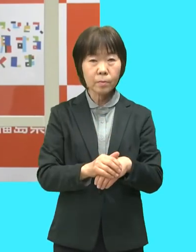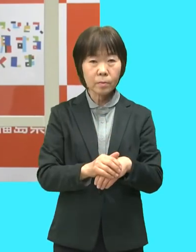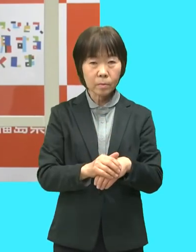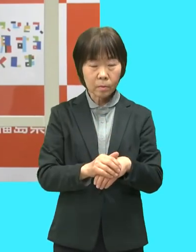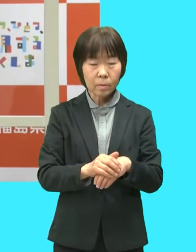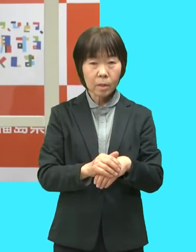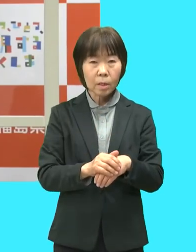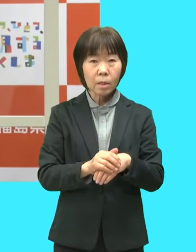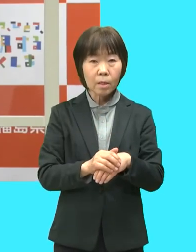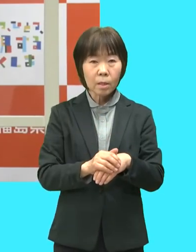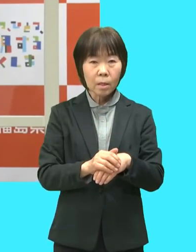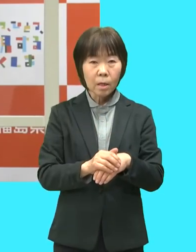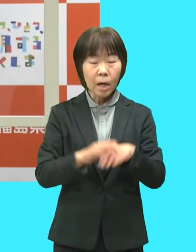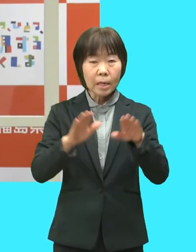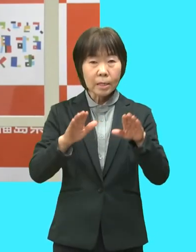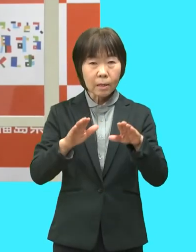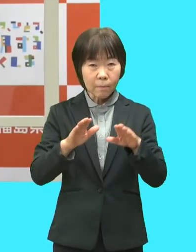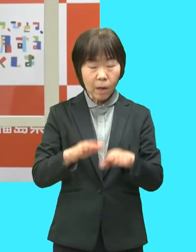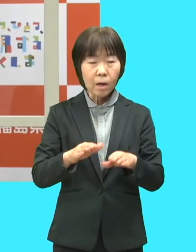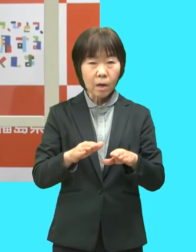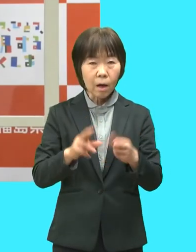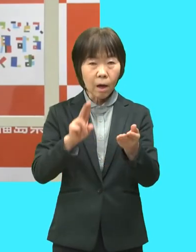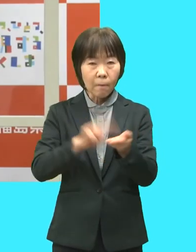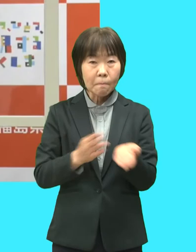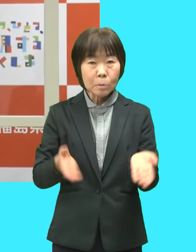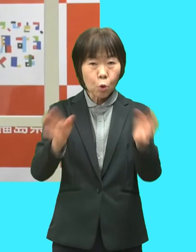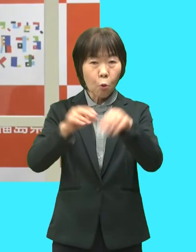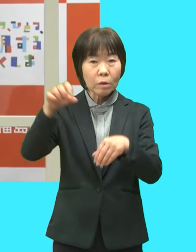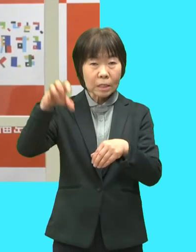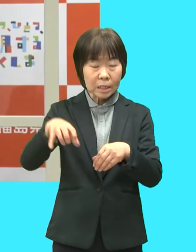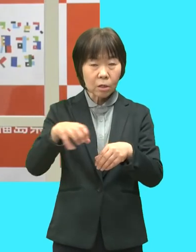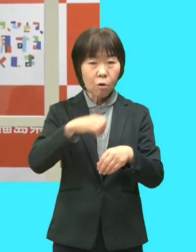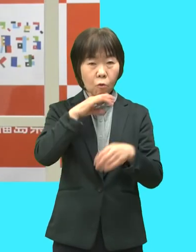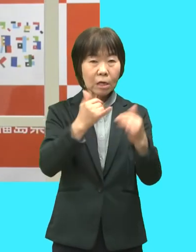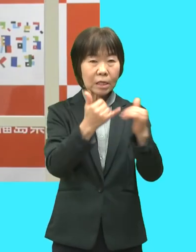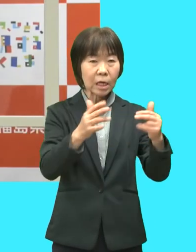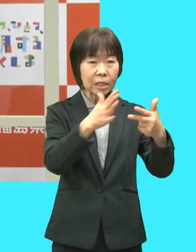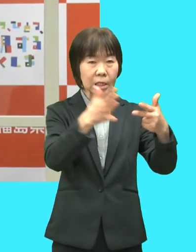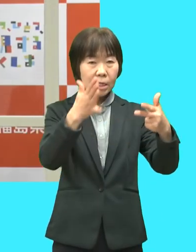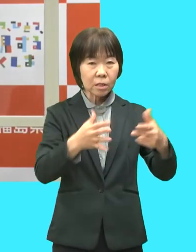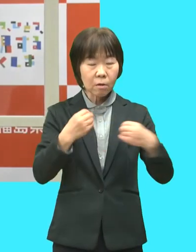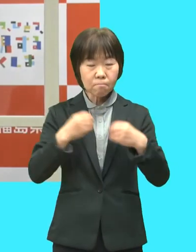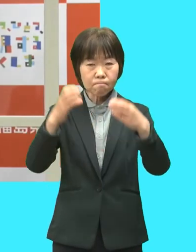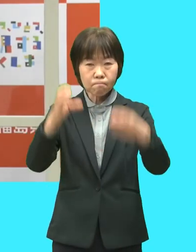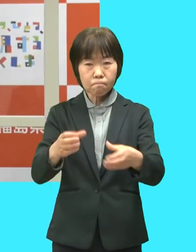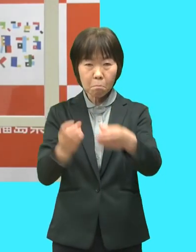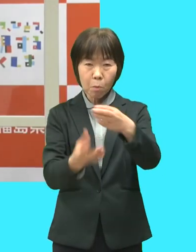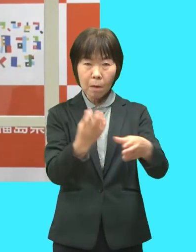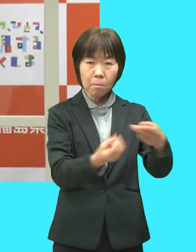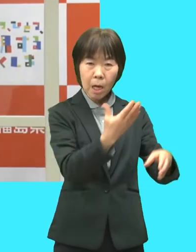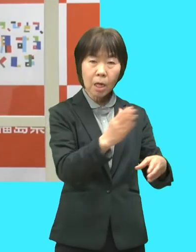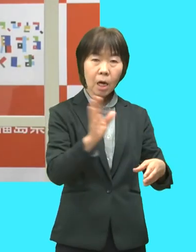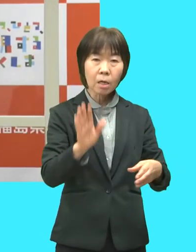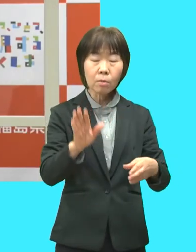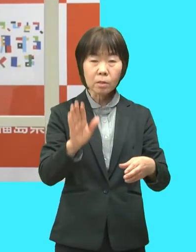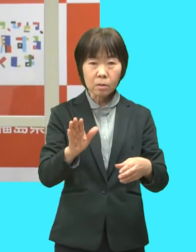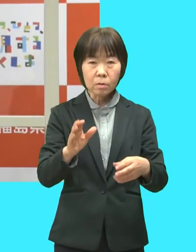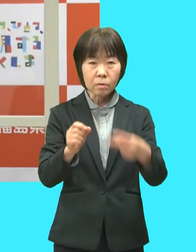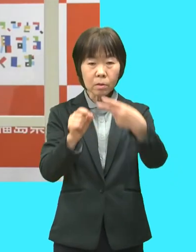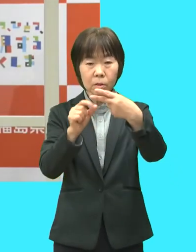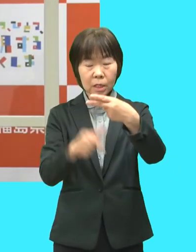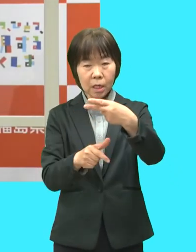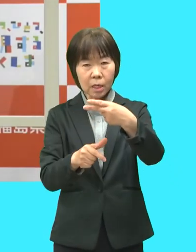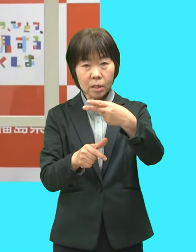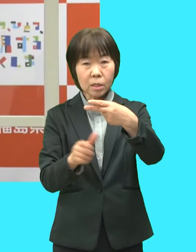また今ですね、やはりこう病院、高齢者施設でのクラスターが多く発生しております。2月